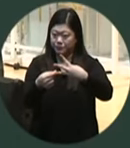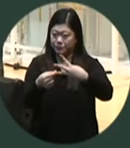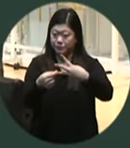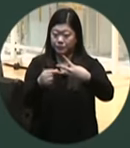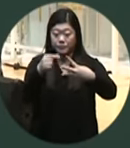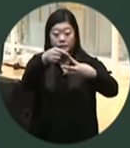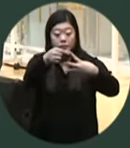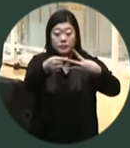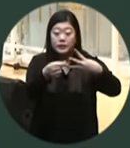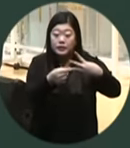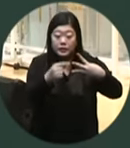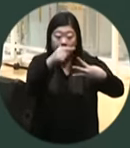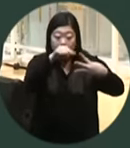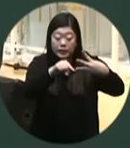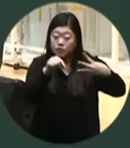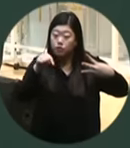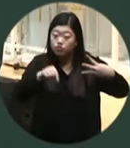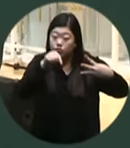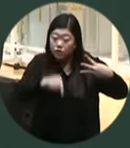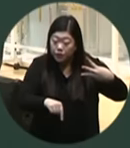중요한